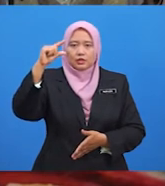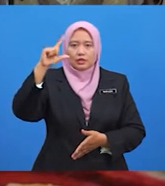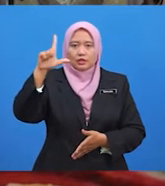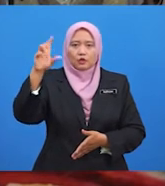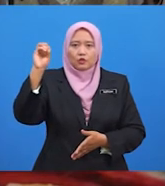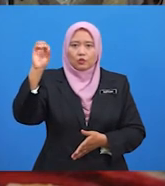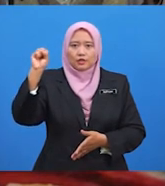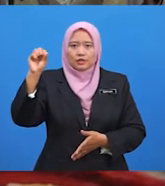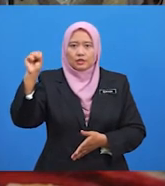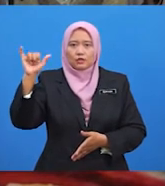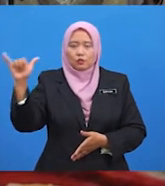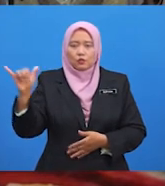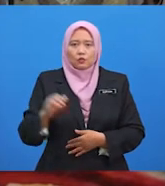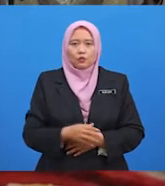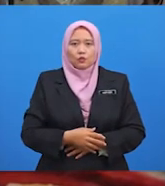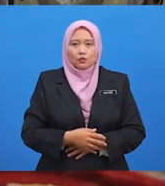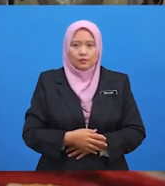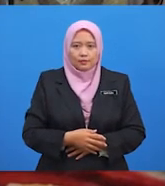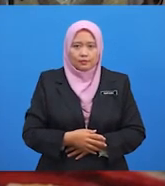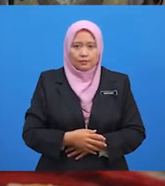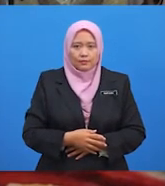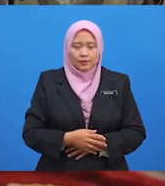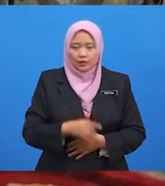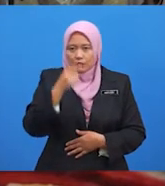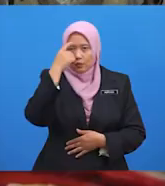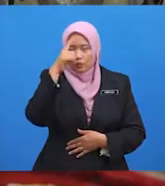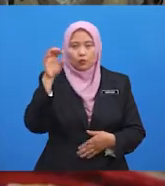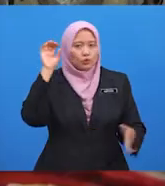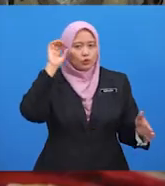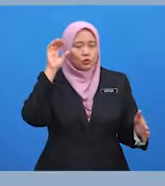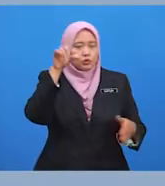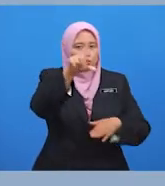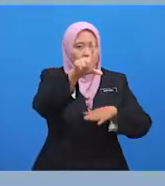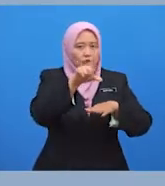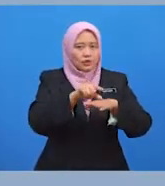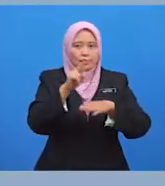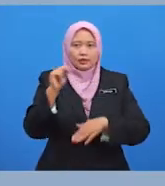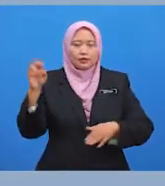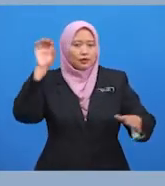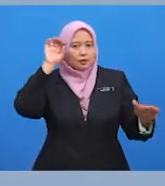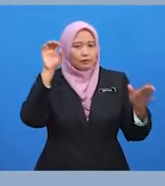kemasan kertas untuk cetakan gambar.